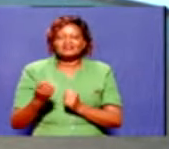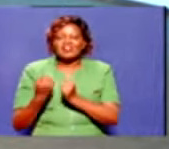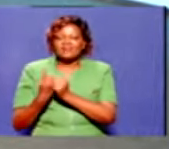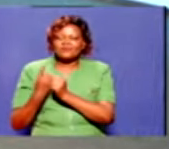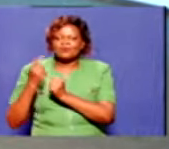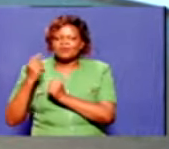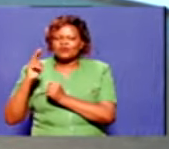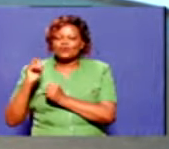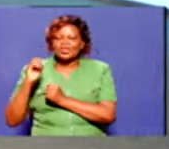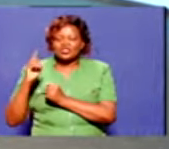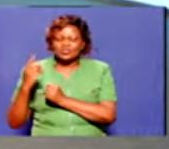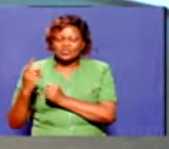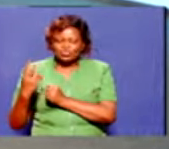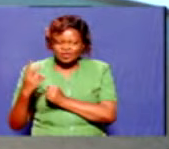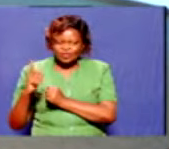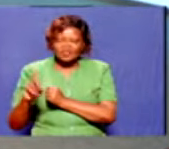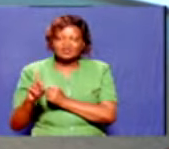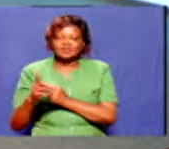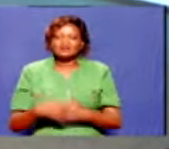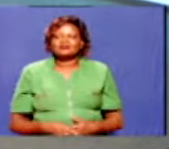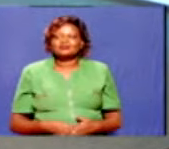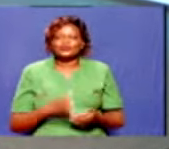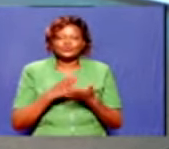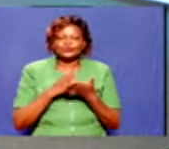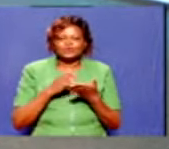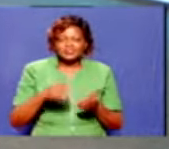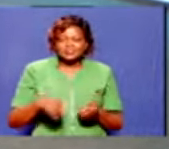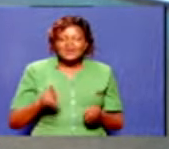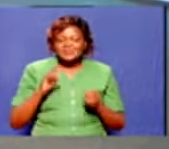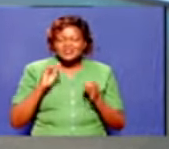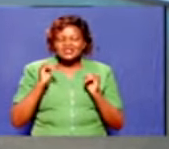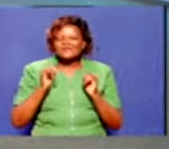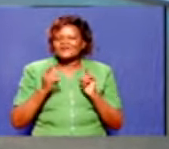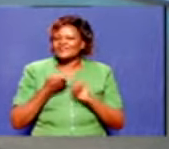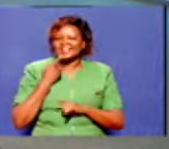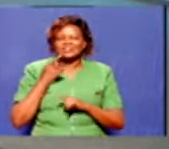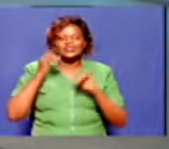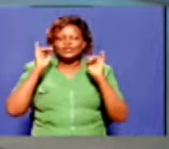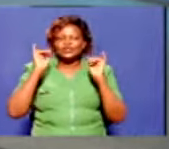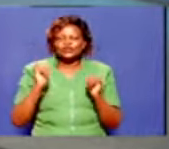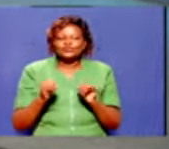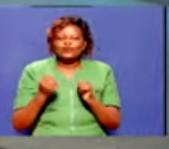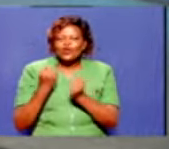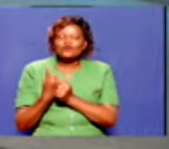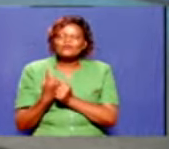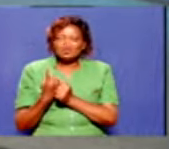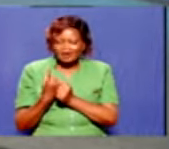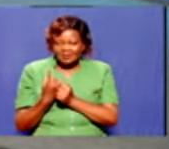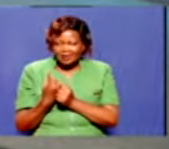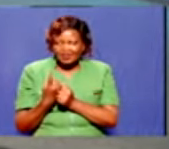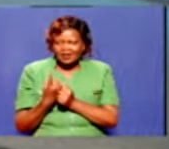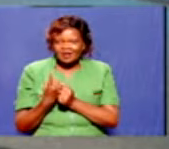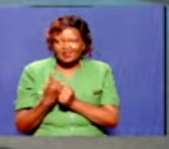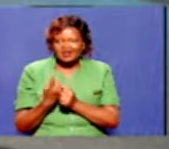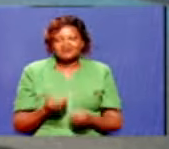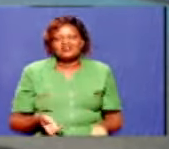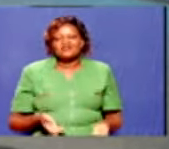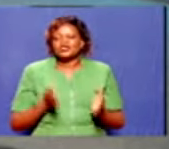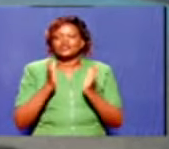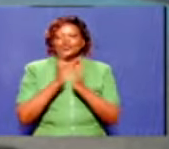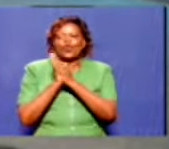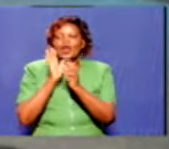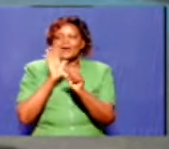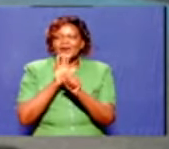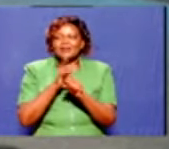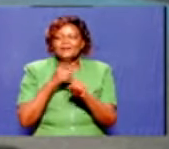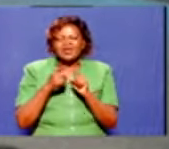mwaka 2021. Kweli kabisa, hii ni Darubini ya kwanza kabisa ya Novemba kama alivyosema Sarafina. Tuna taarifa kemkem na kuna mmoja ambayo